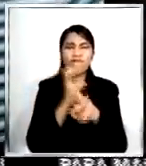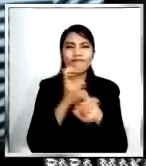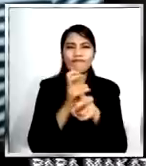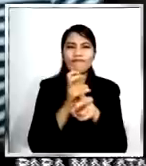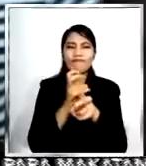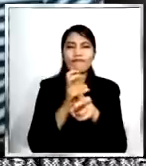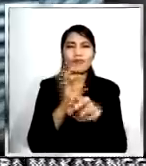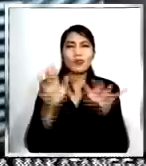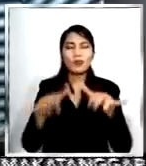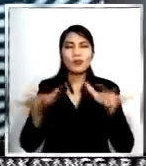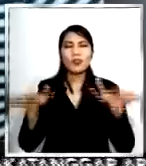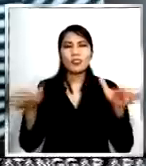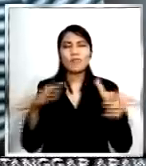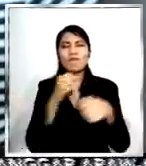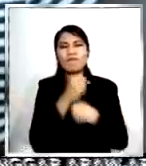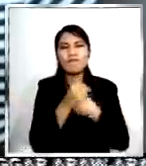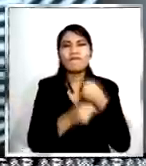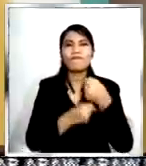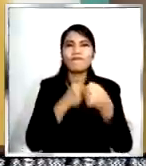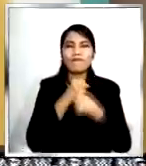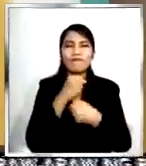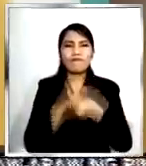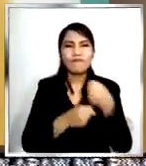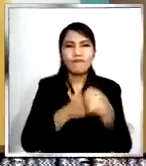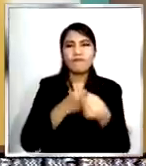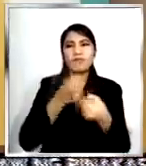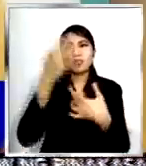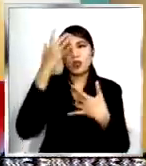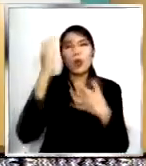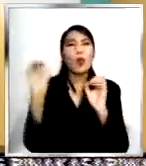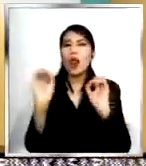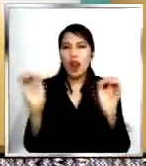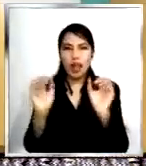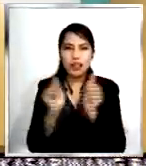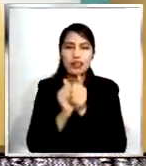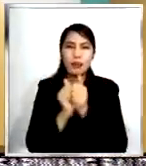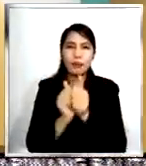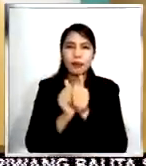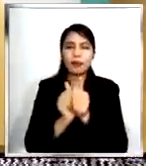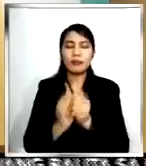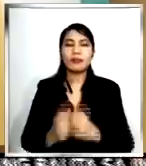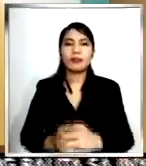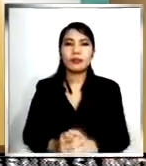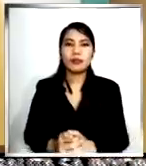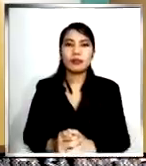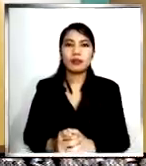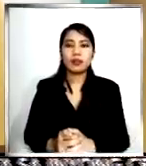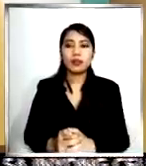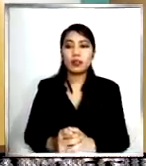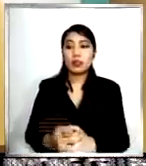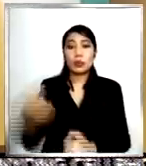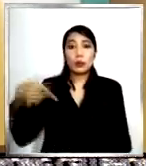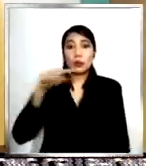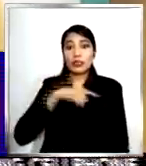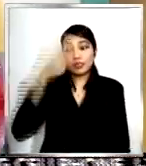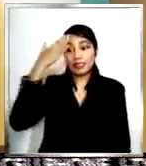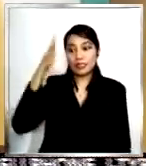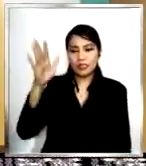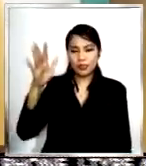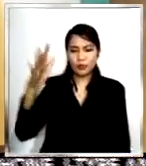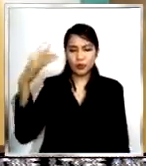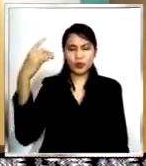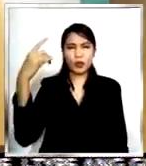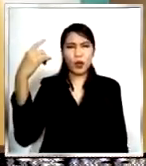sila sa sakit nila. Tapos wala pa silang kasama. Kasi syempre hindi naman nila kami kilala. Tapos kakaiba pa yung suot namin. So iba